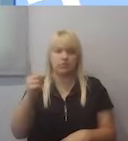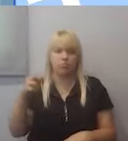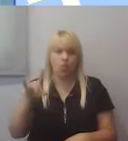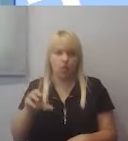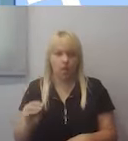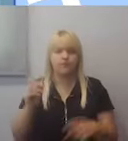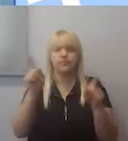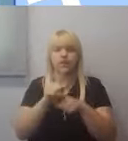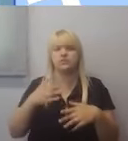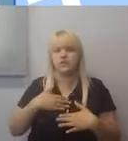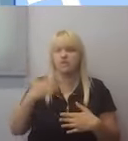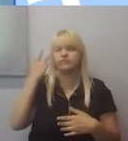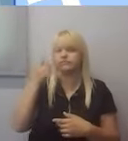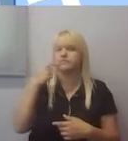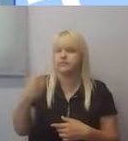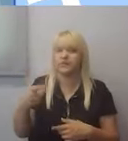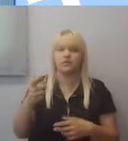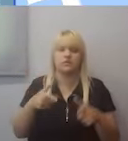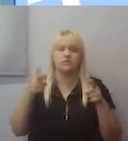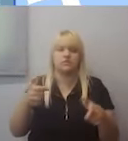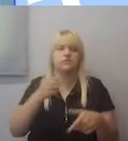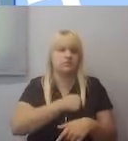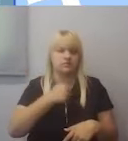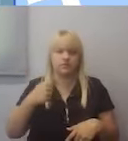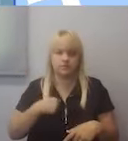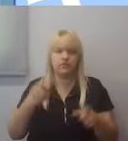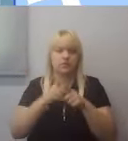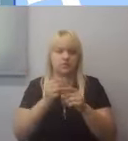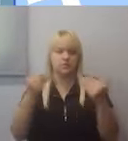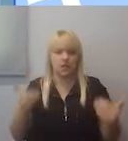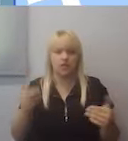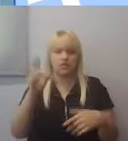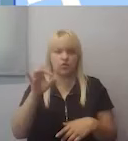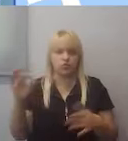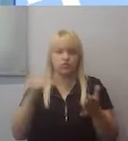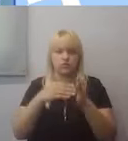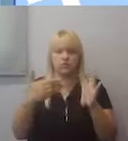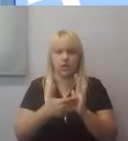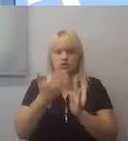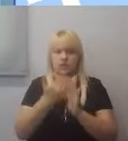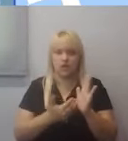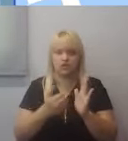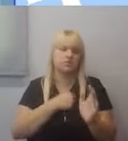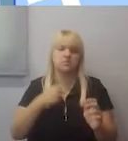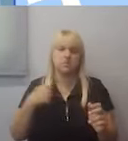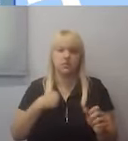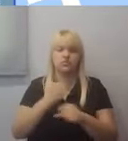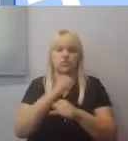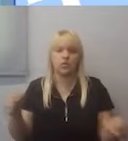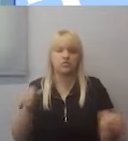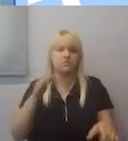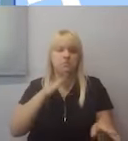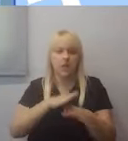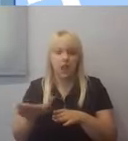stājieties zemessardzē jo šobrīd pēc nato standarta zemessargiem tiek nodrošināta pilna tā